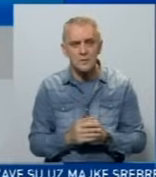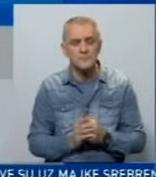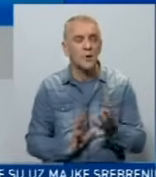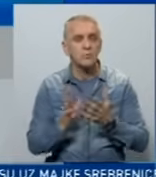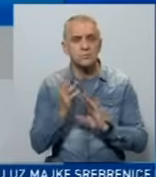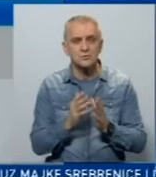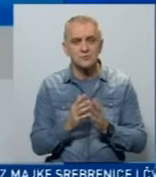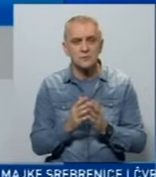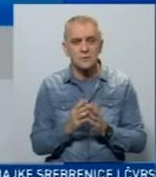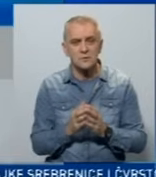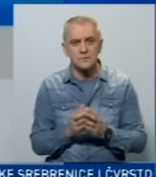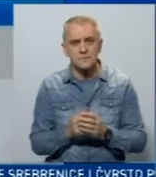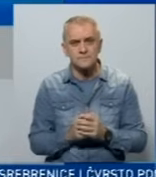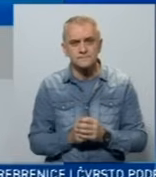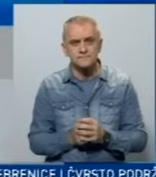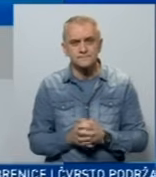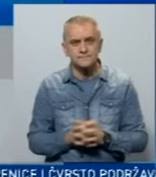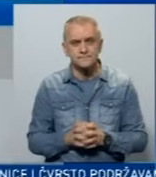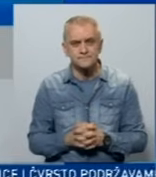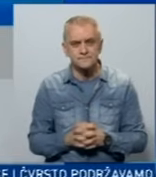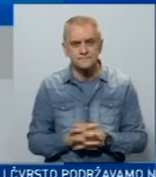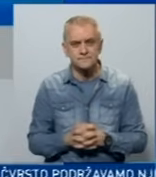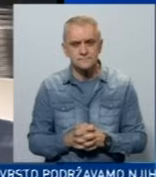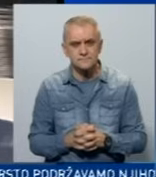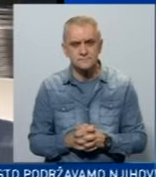je to uveliko unazadio.